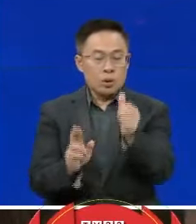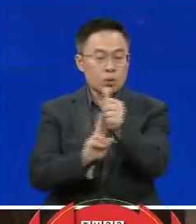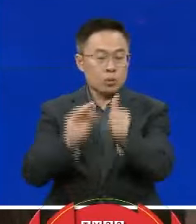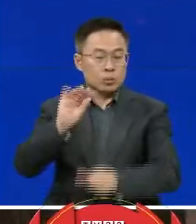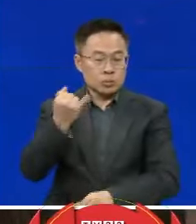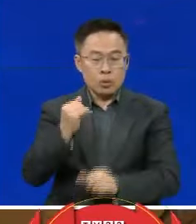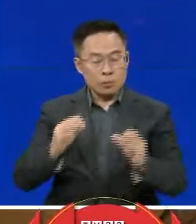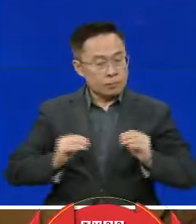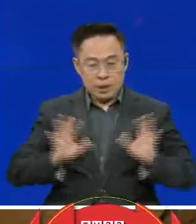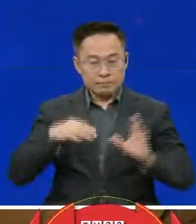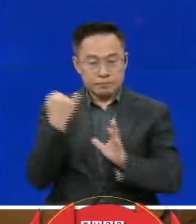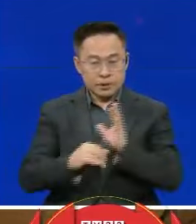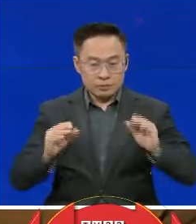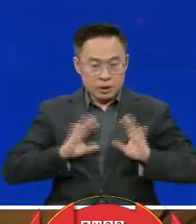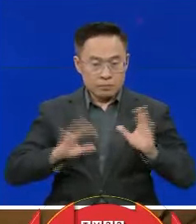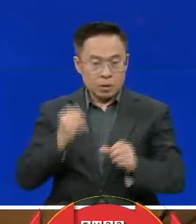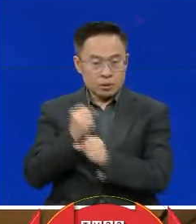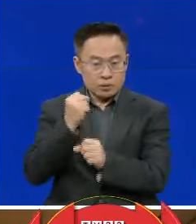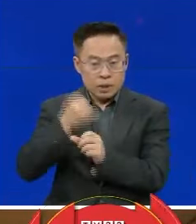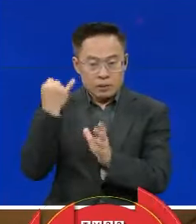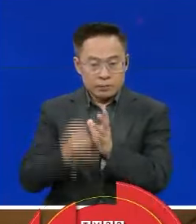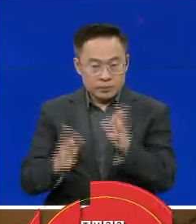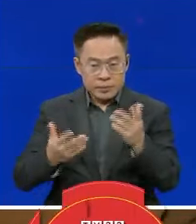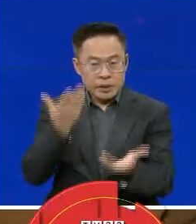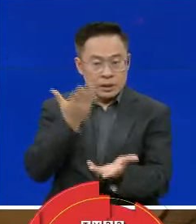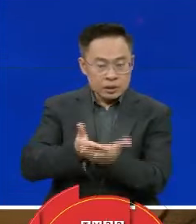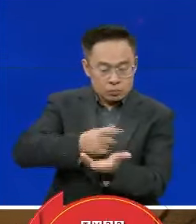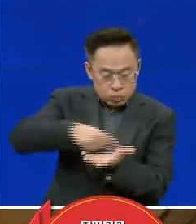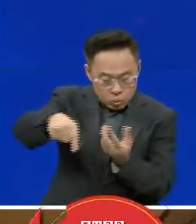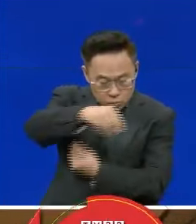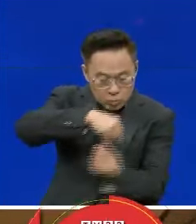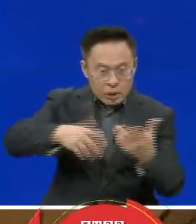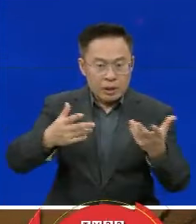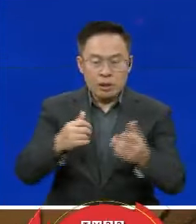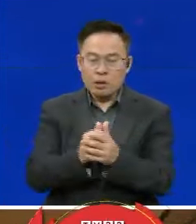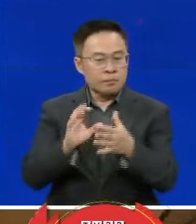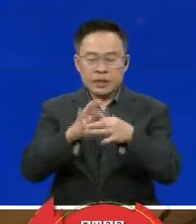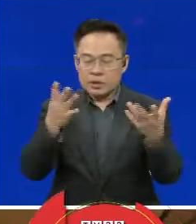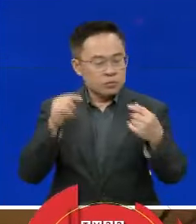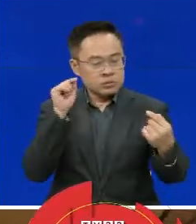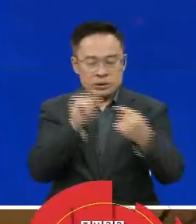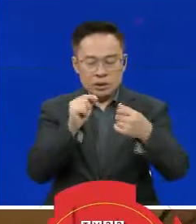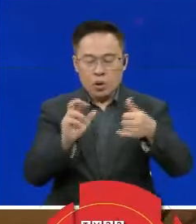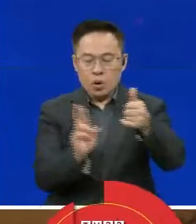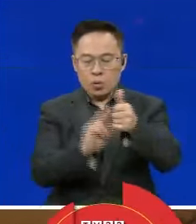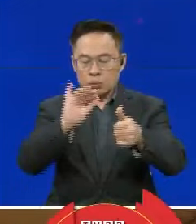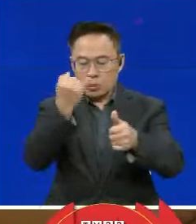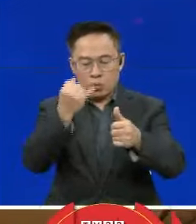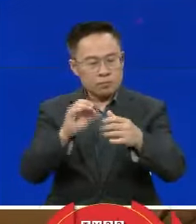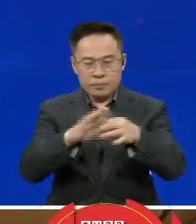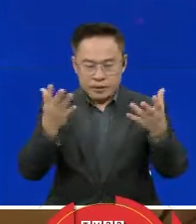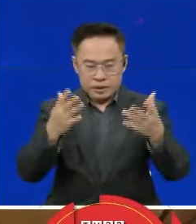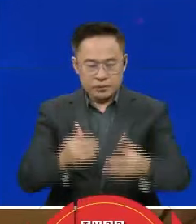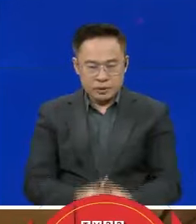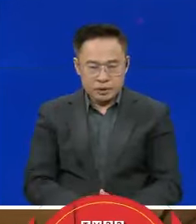าก็พูดมาตั้งแต่ต้นแล้วว่าไม่ได้ทำผิดเส้นเงินต่างๆที่ปรากฏในข่าวก็ไม่ถึงแน่นอนการต่อสู้หลังจากนี้ทนายบ